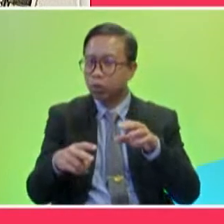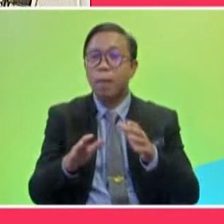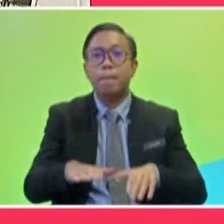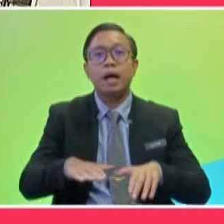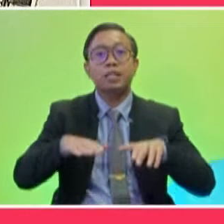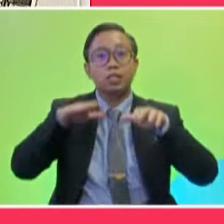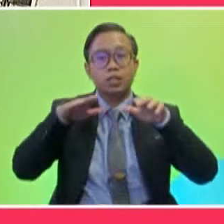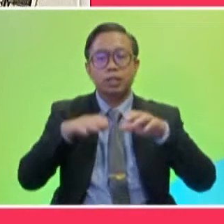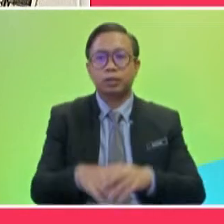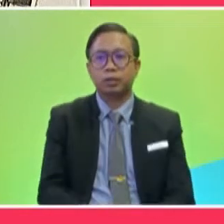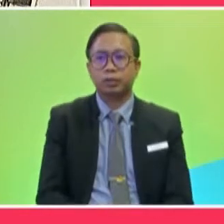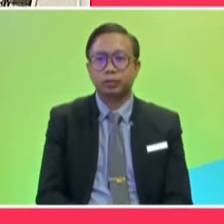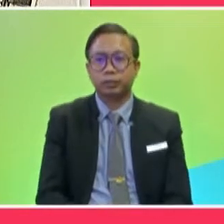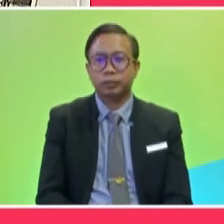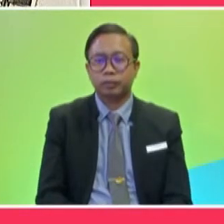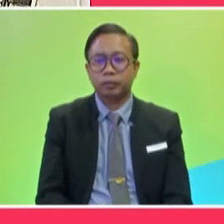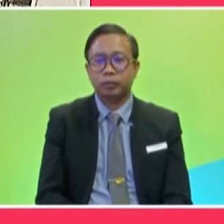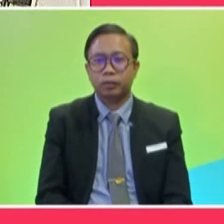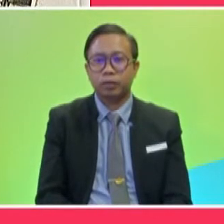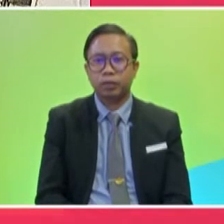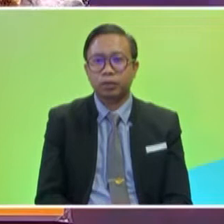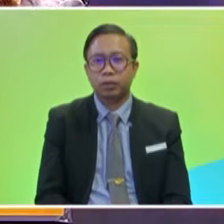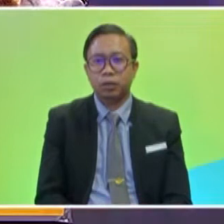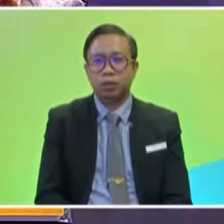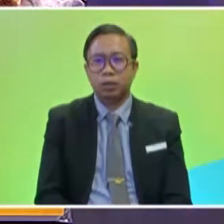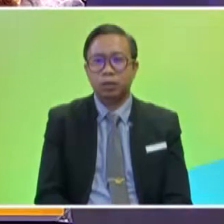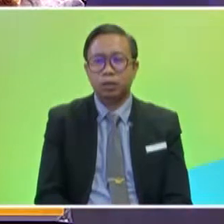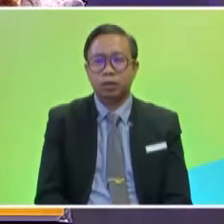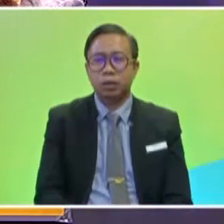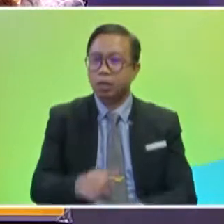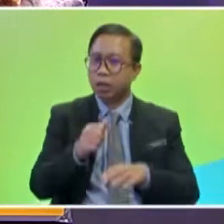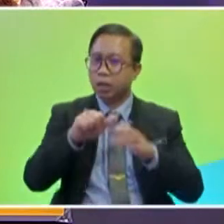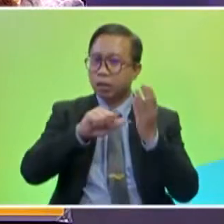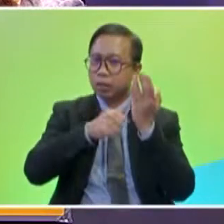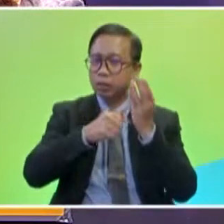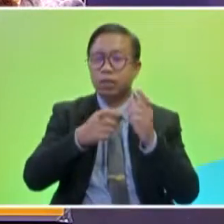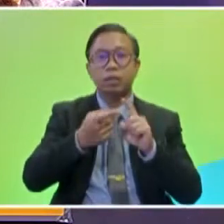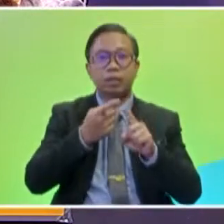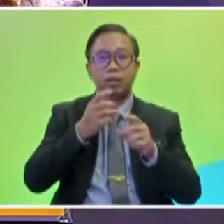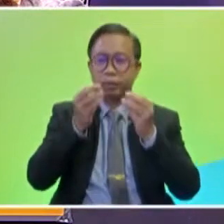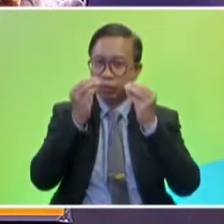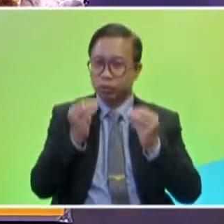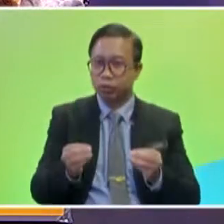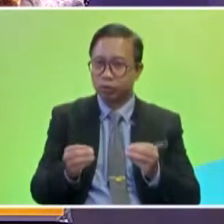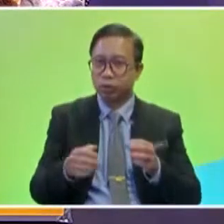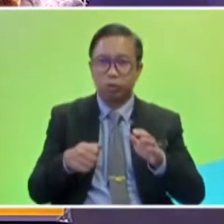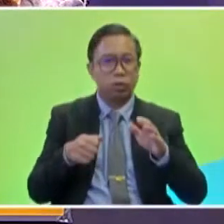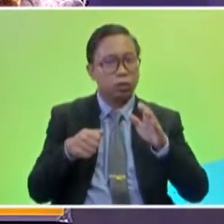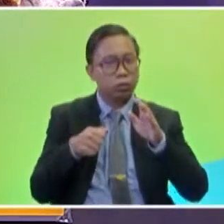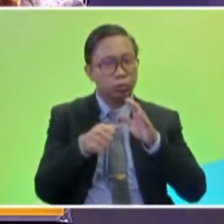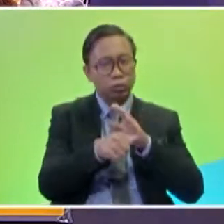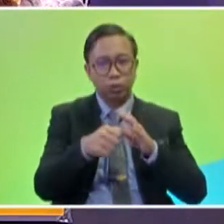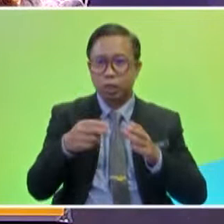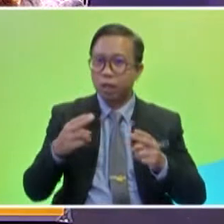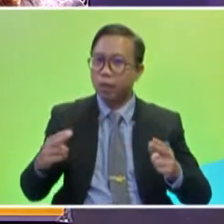di arti sebenarnya cabeca dengar untuk gempa bumi juga asal juga dipajang manusia juga iya pemusnahan habitat